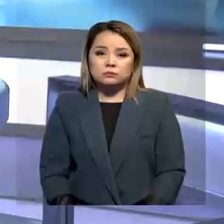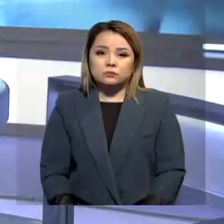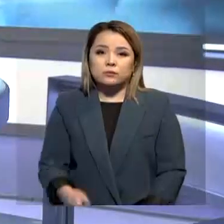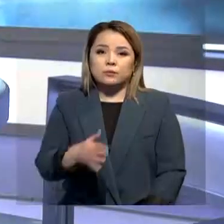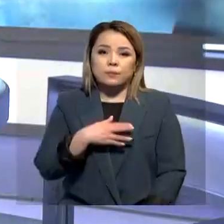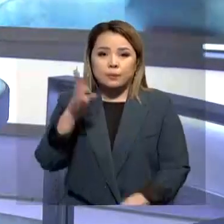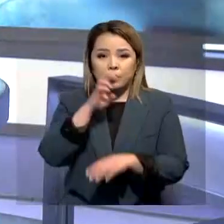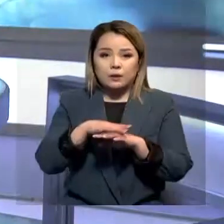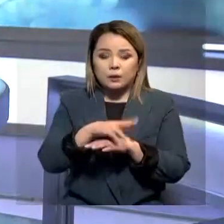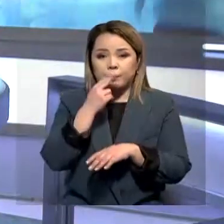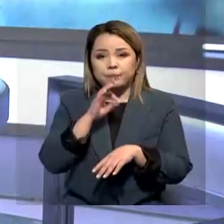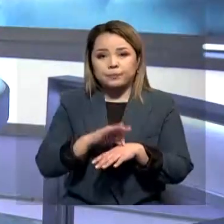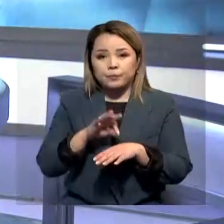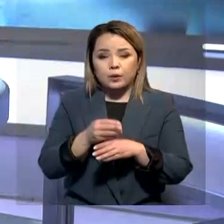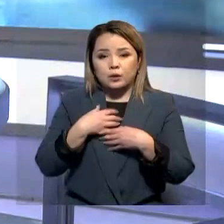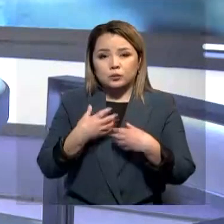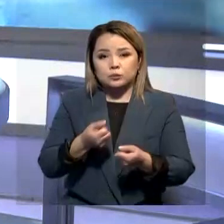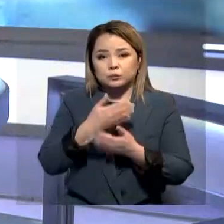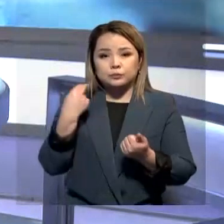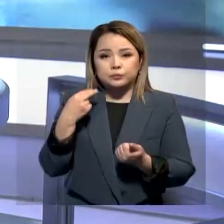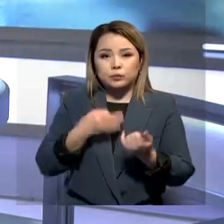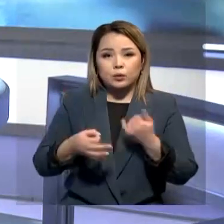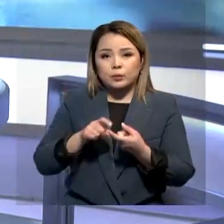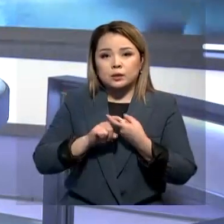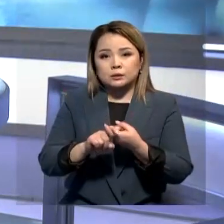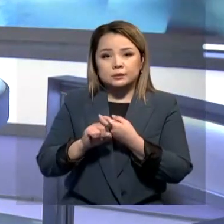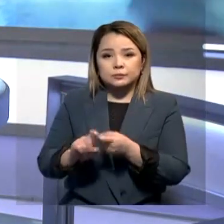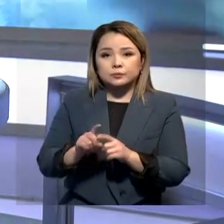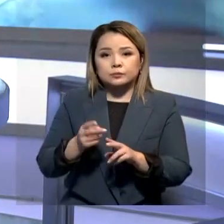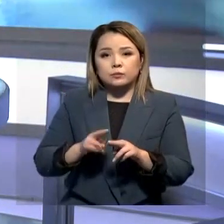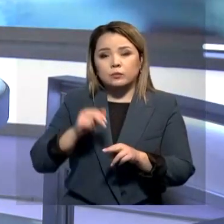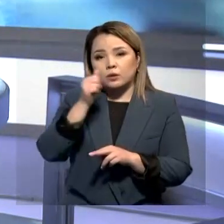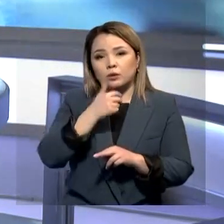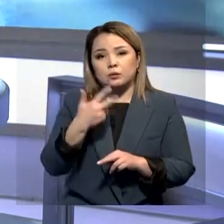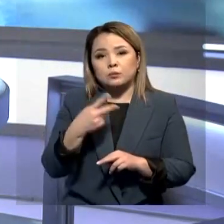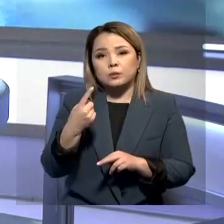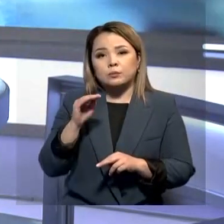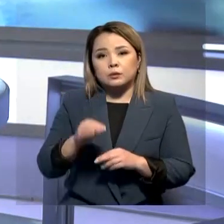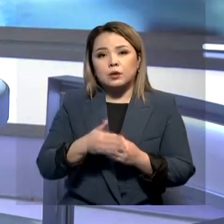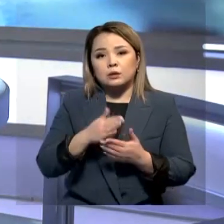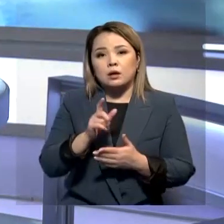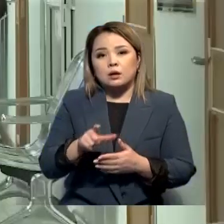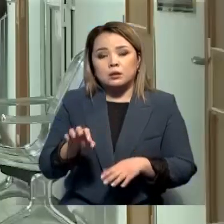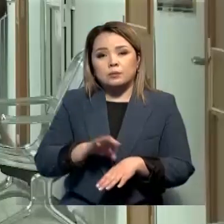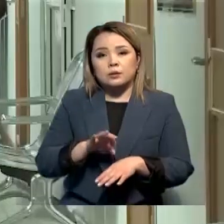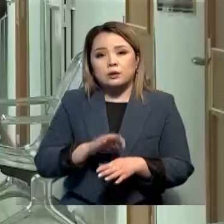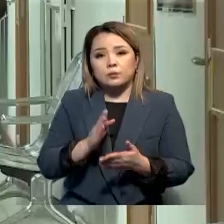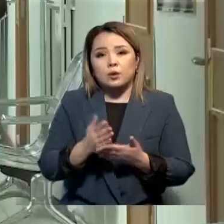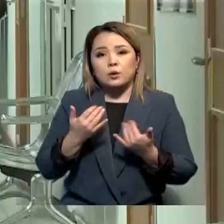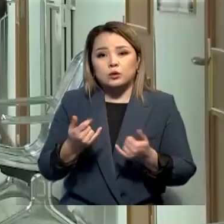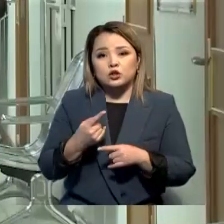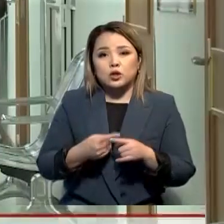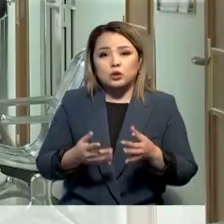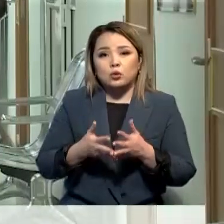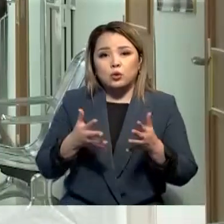Ал біздің елден тымау кетпей тұр. Ақтөбе облысында жұқпалы дертке биылғы маусымда 31 мыңнан астам адам шалдыққан. Оның